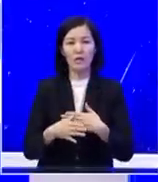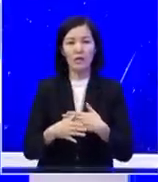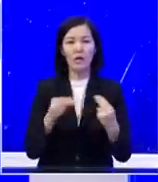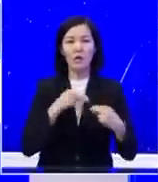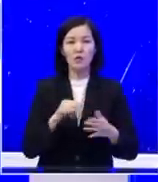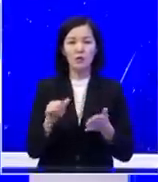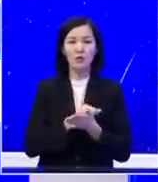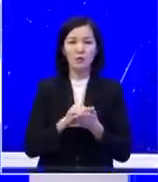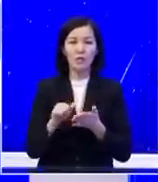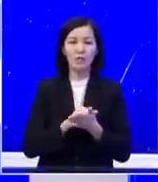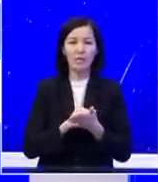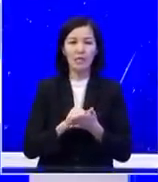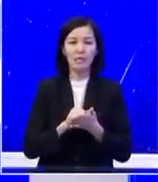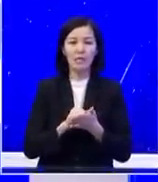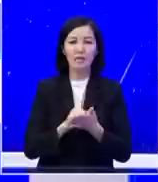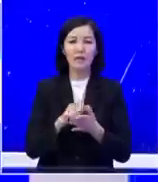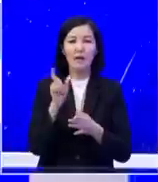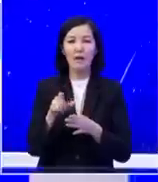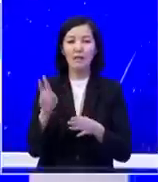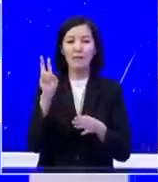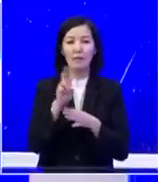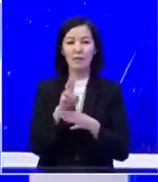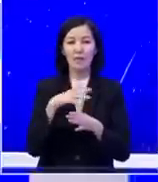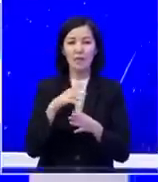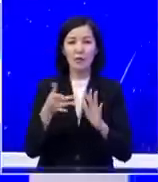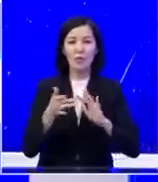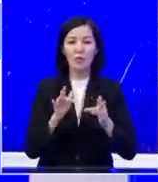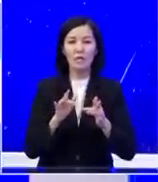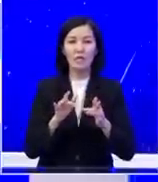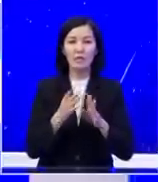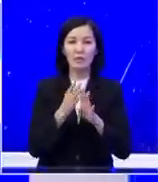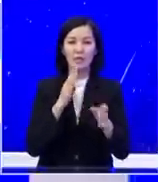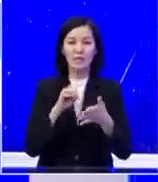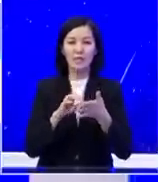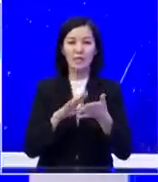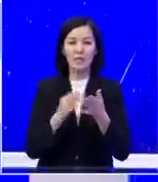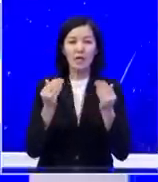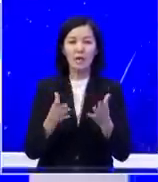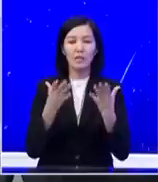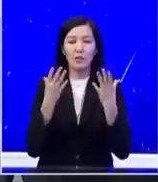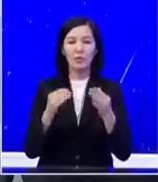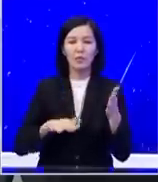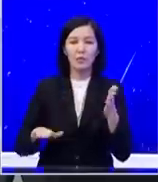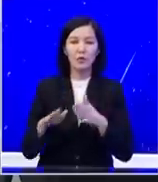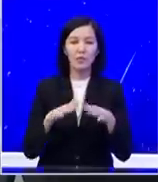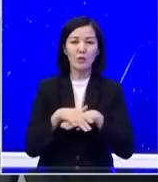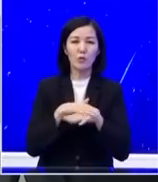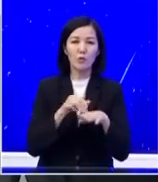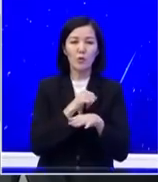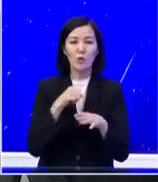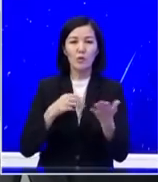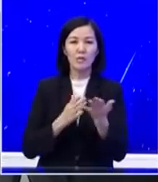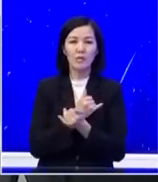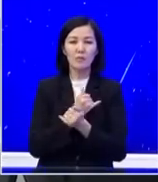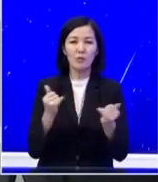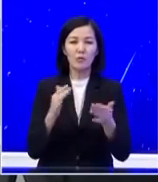қағаз жүзінде рәсімдейтін тұлғалар ғана барады. Оның өзінде онлайн режимде кезекке тұрады. Сондай ақ қазір өңірде тұрғындардың өз-өзіне қызмет